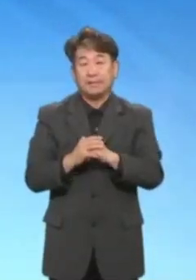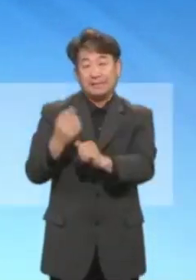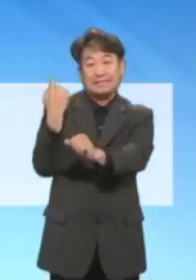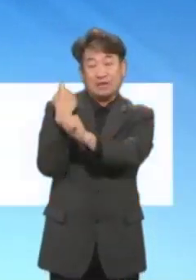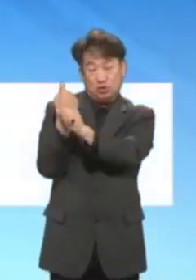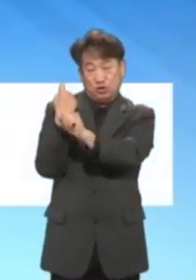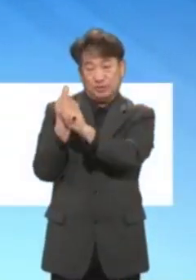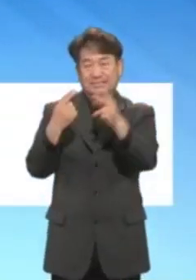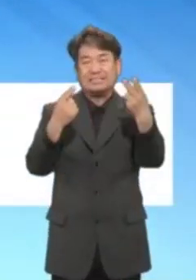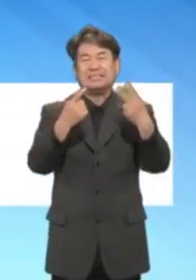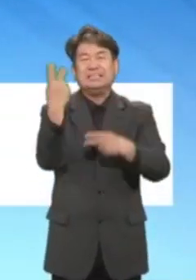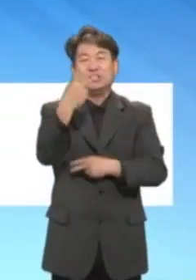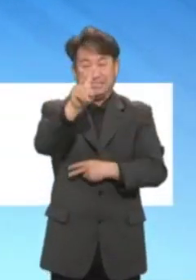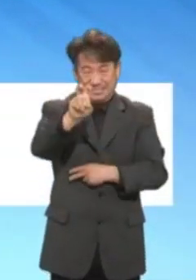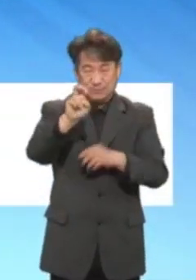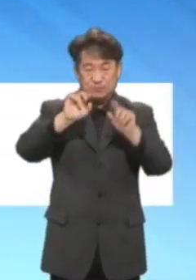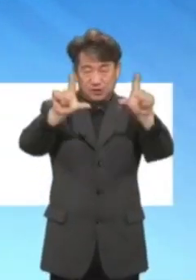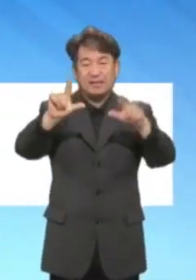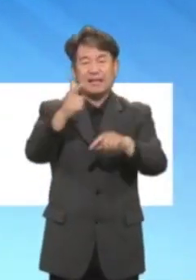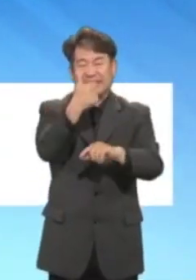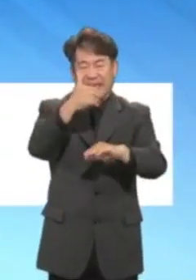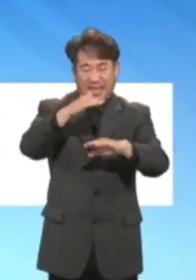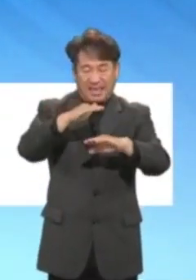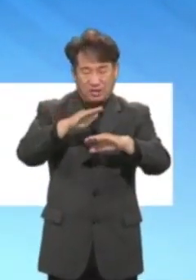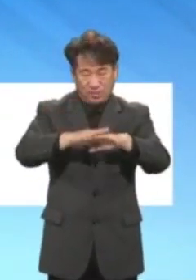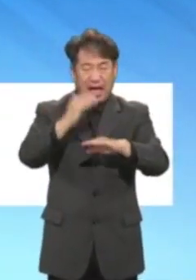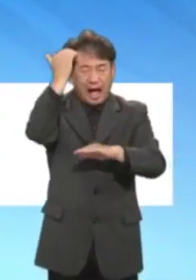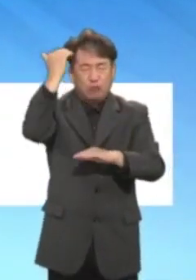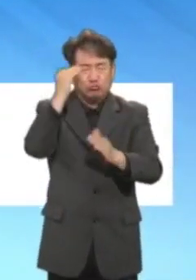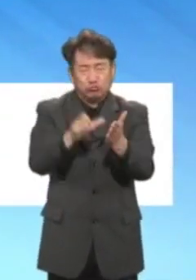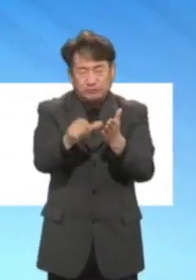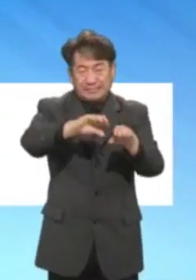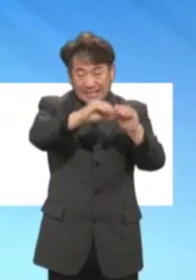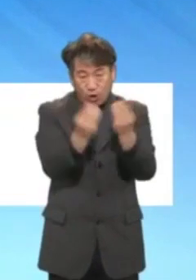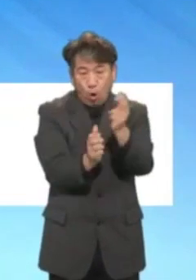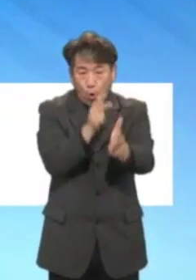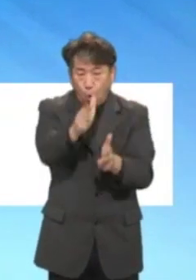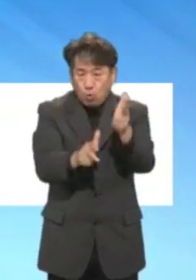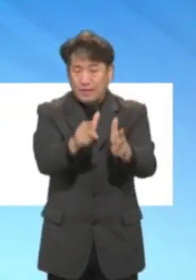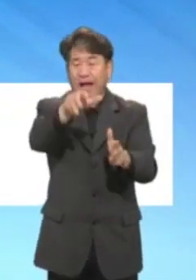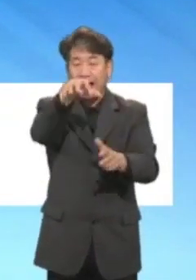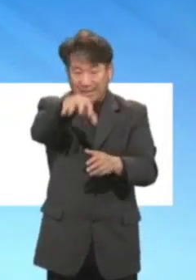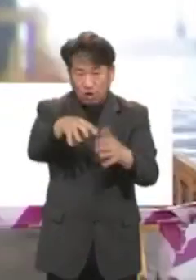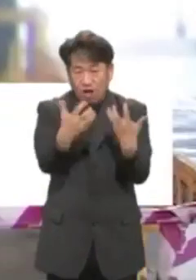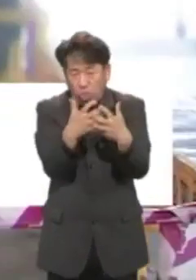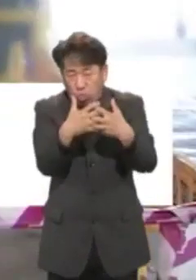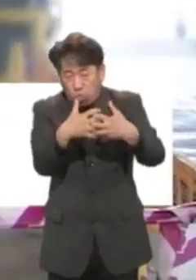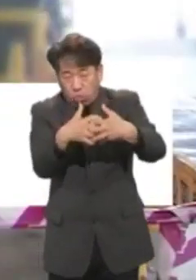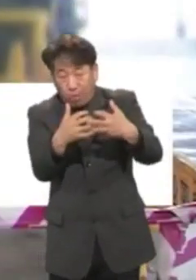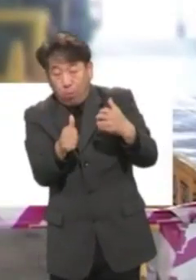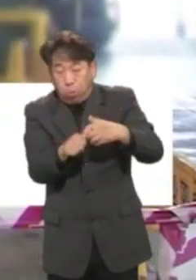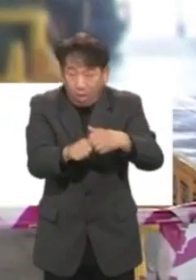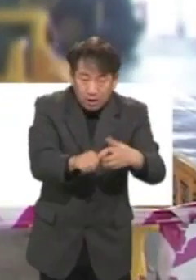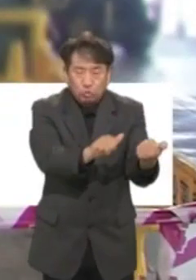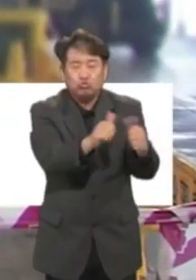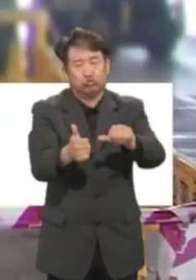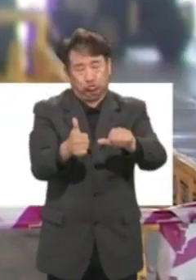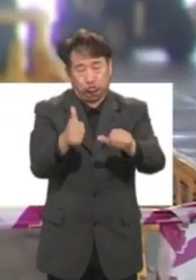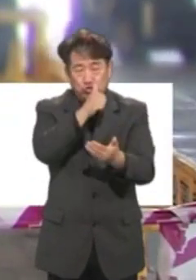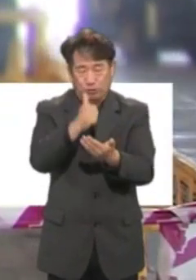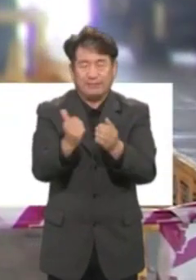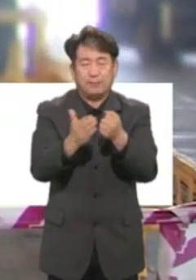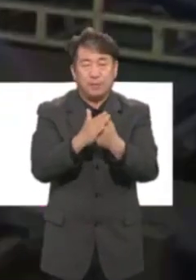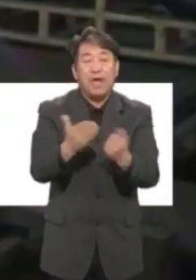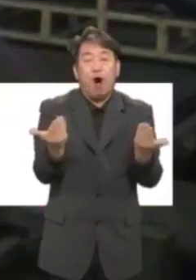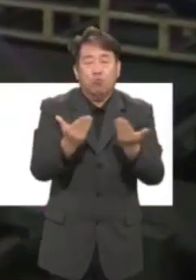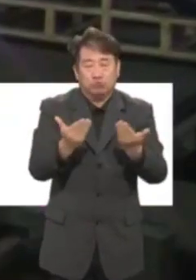지난 2020년 11월 한국타이어 대전 공장에서 근로자가 기계 설비에 옷이 끼어 숨진 사고와 관련해 업무상 과실치사